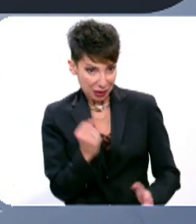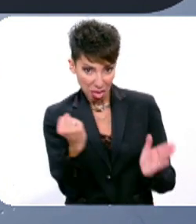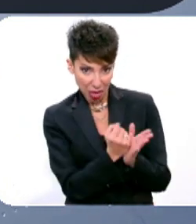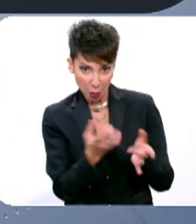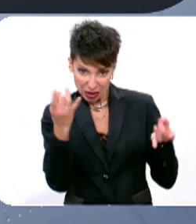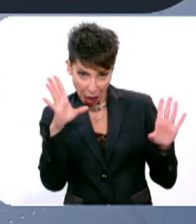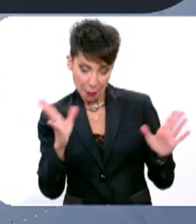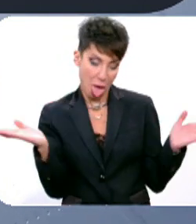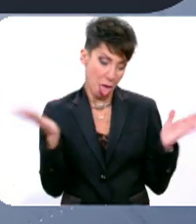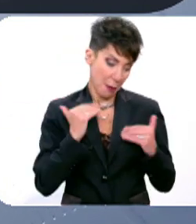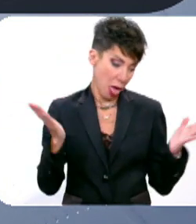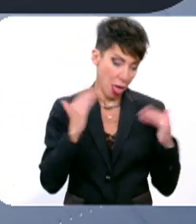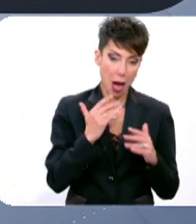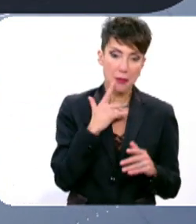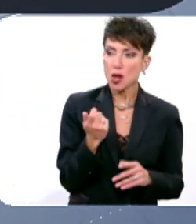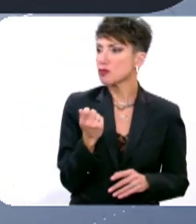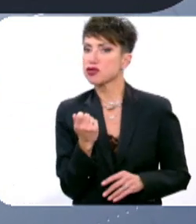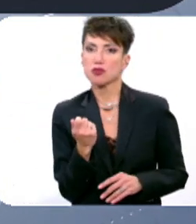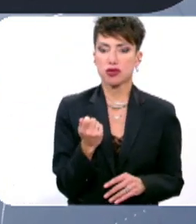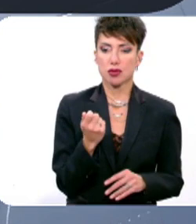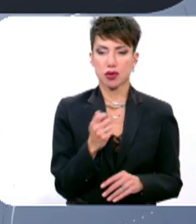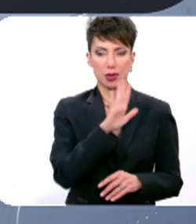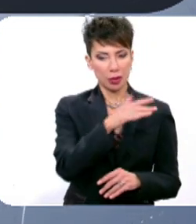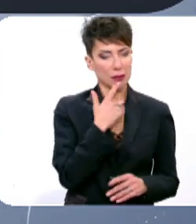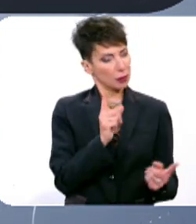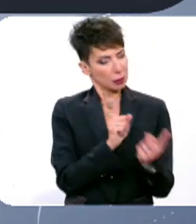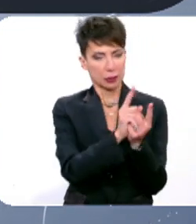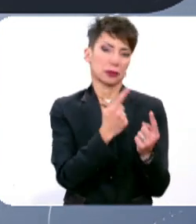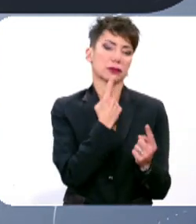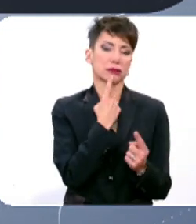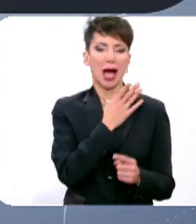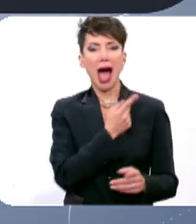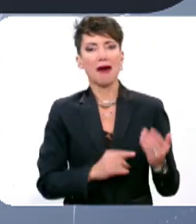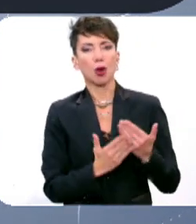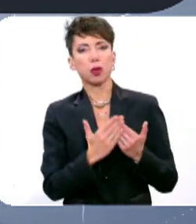ξέρω. Πόσο είναι αυτό το πράγμα? Ναι, τώρα θα τα πούμε από κοντά. Θες να περάσω αύριο το πρωί τα κατάκα?